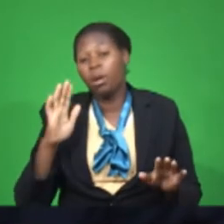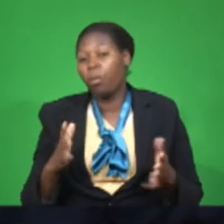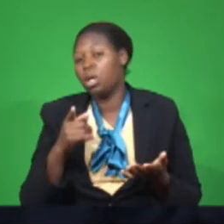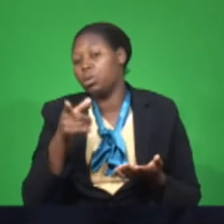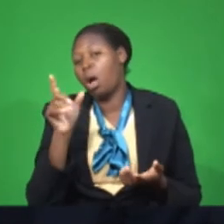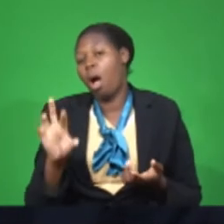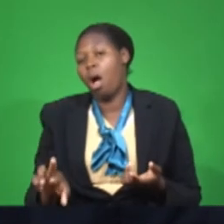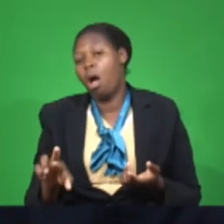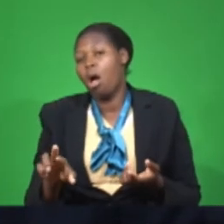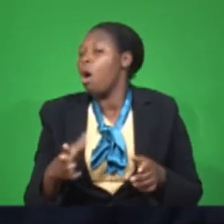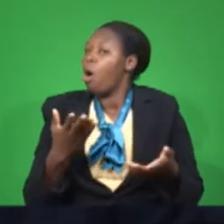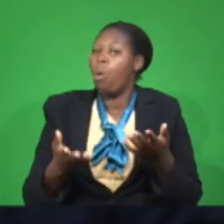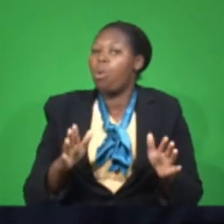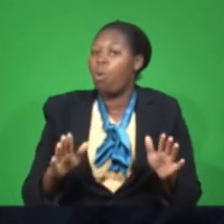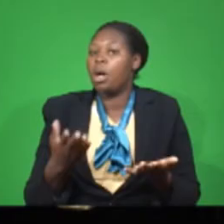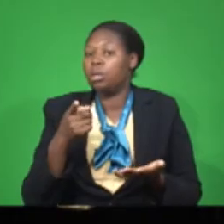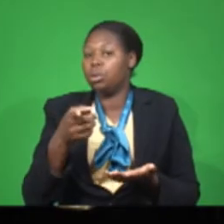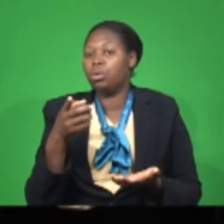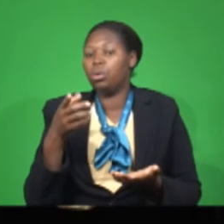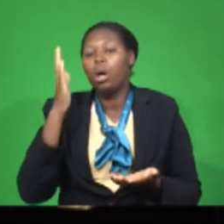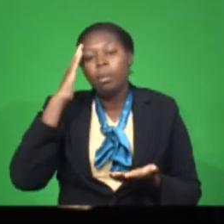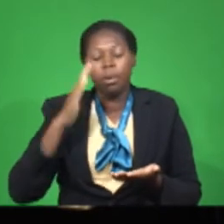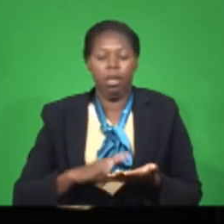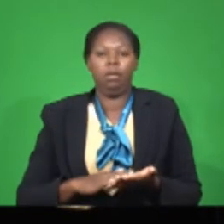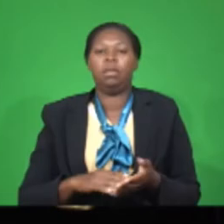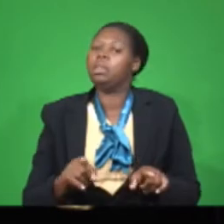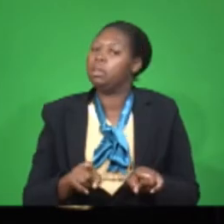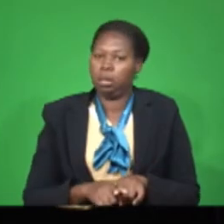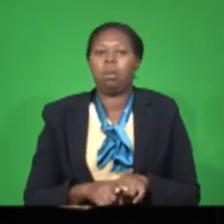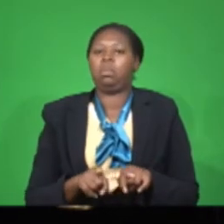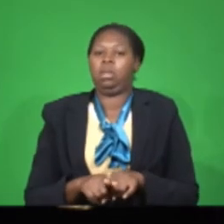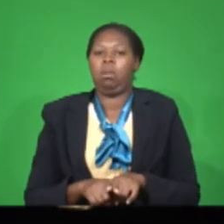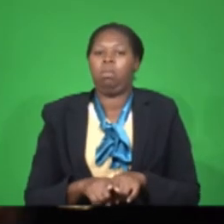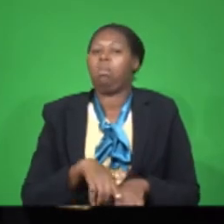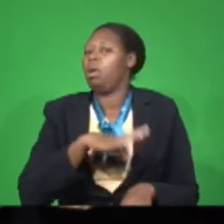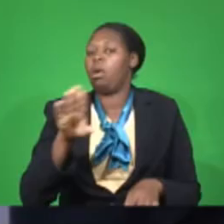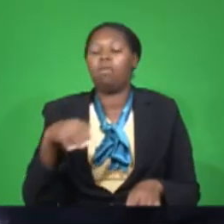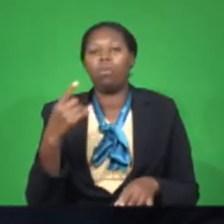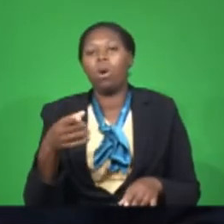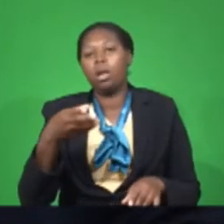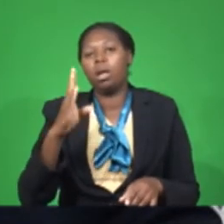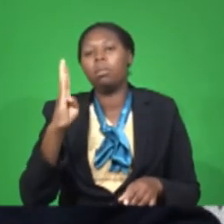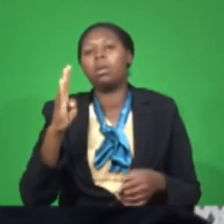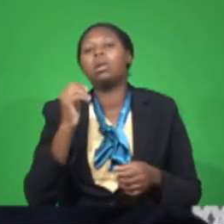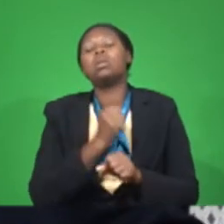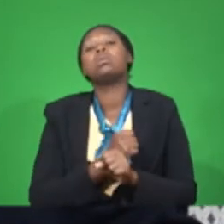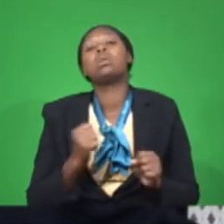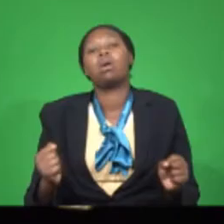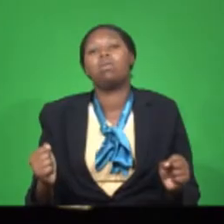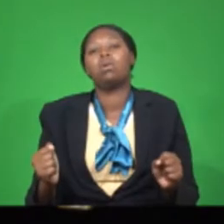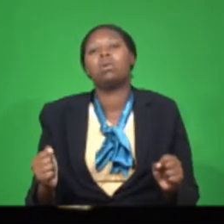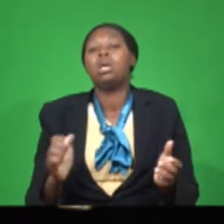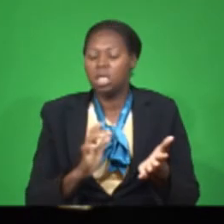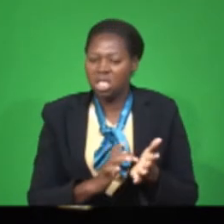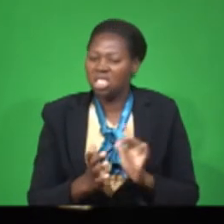Jesu haana nyadzi kunzi muzukuru waManase. Ete vanhu vanoenda kudenga akabetera havazi vaiva vakaberekwa